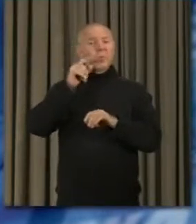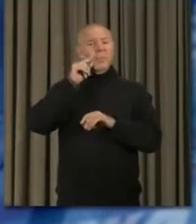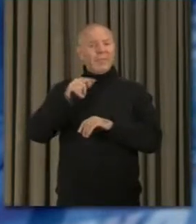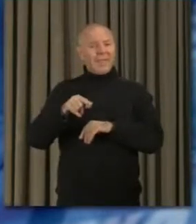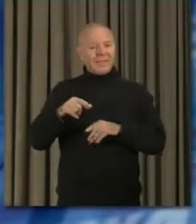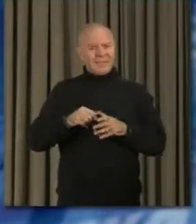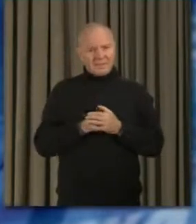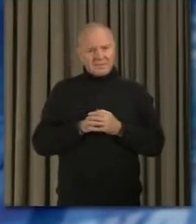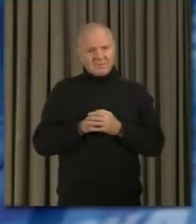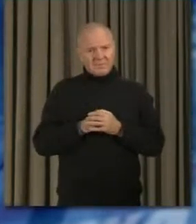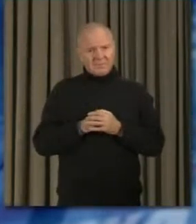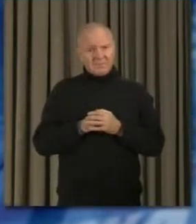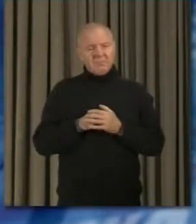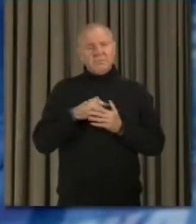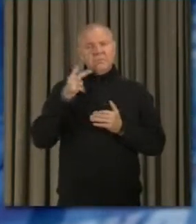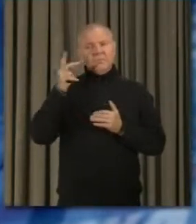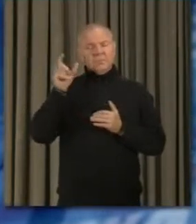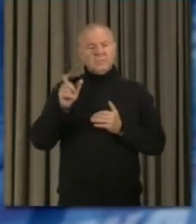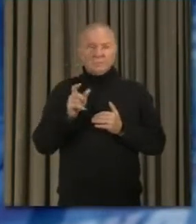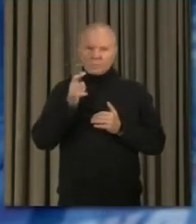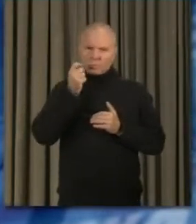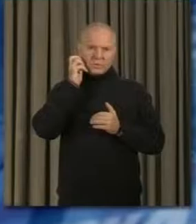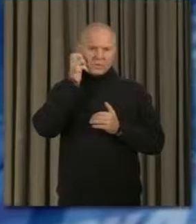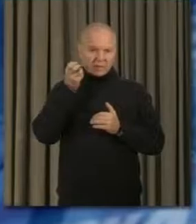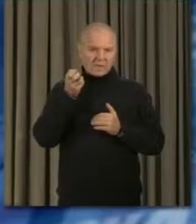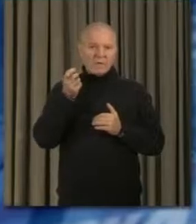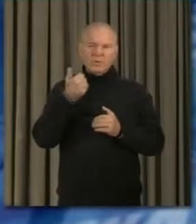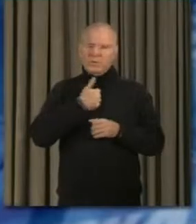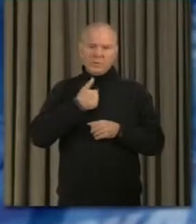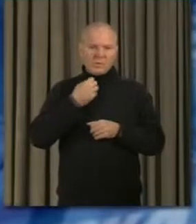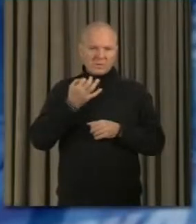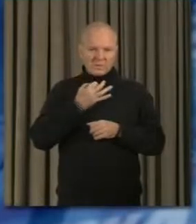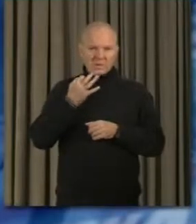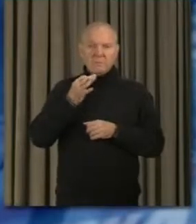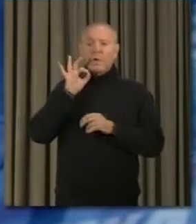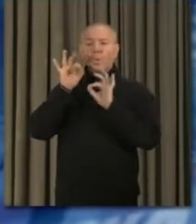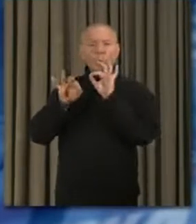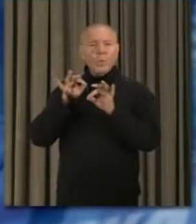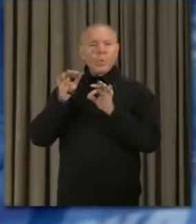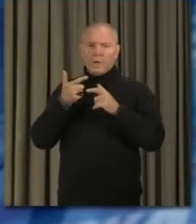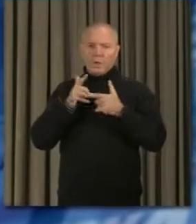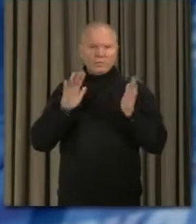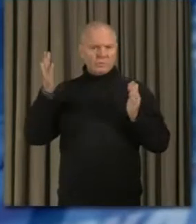L'uomo era descritto da tutti come un tipo originale e solitario, non era in cura da uno psichiatra.